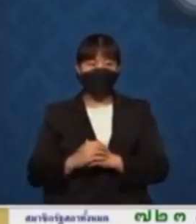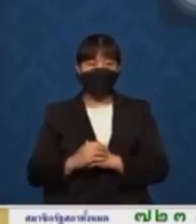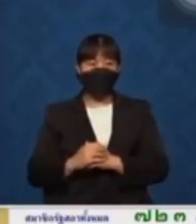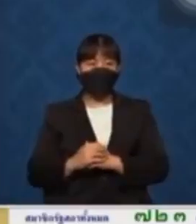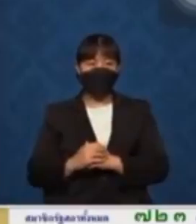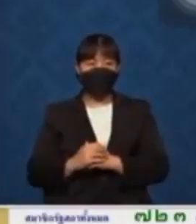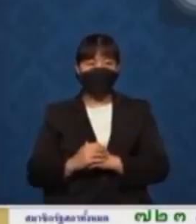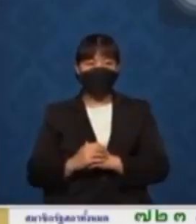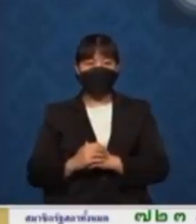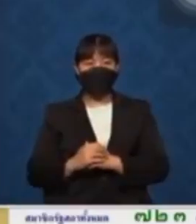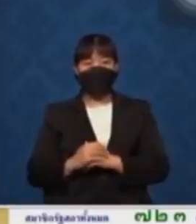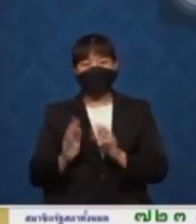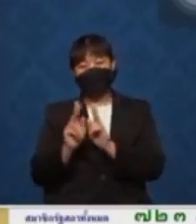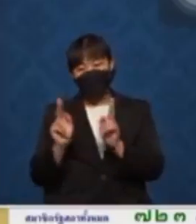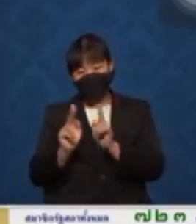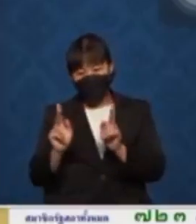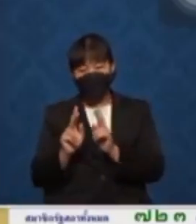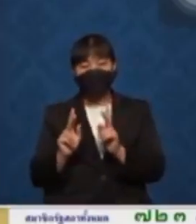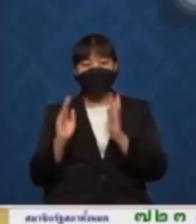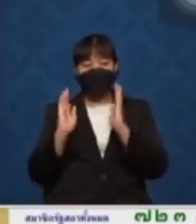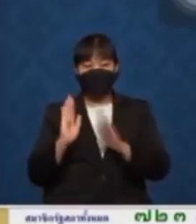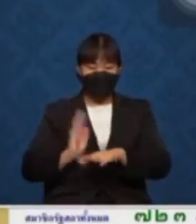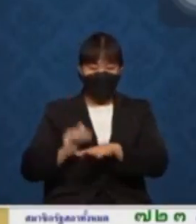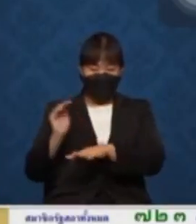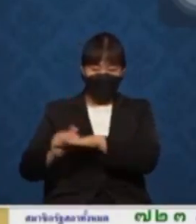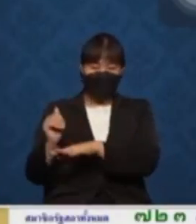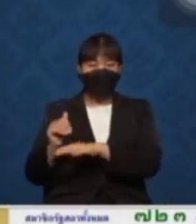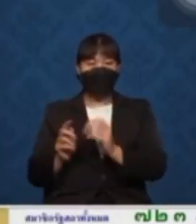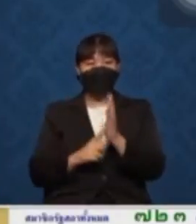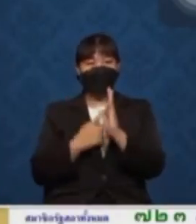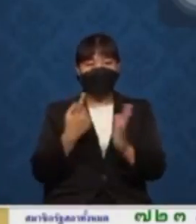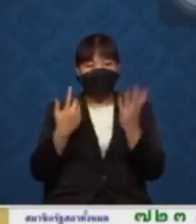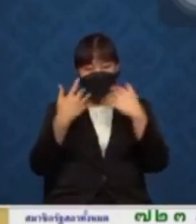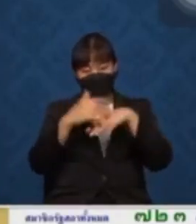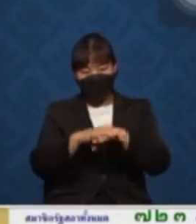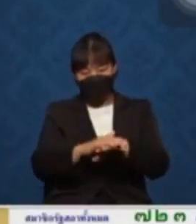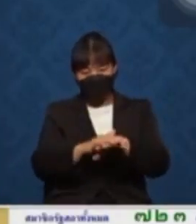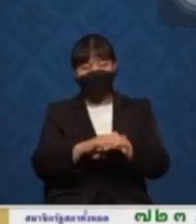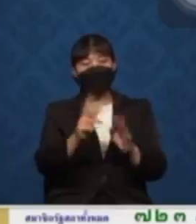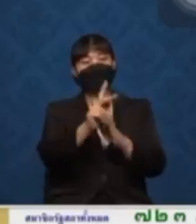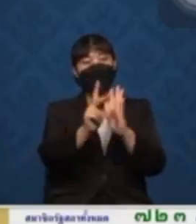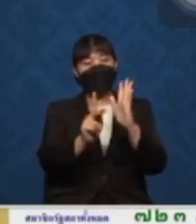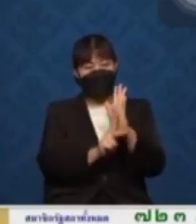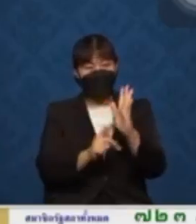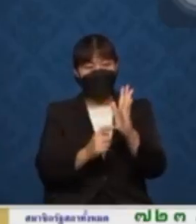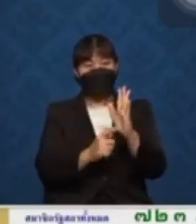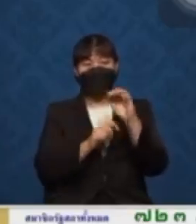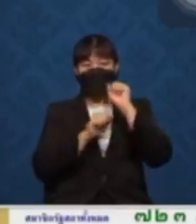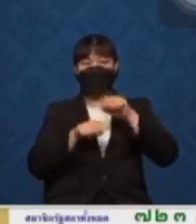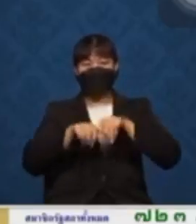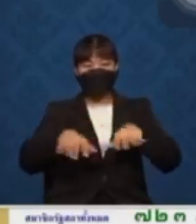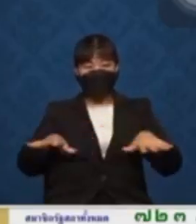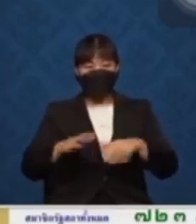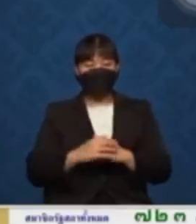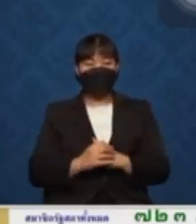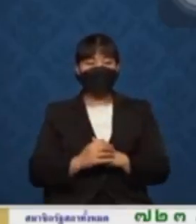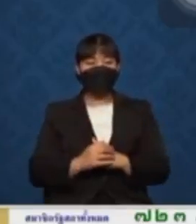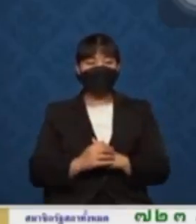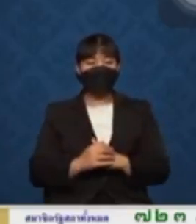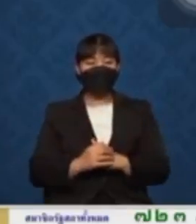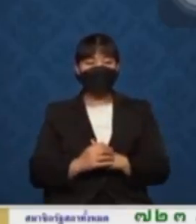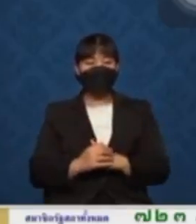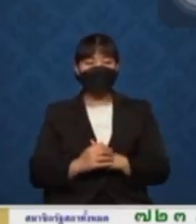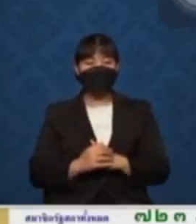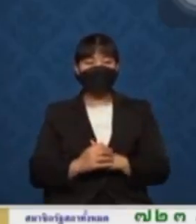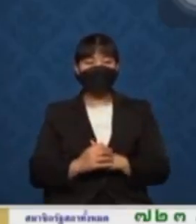หล่านี้เนี่ยได้เข้ามาร่วมในกระบวนการออกกฎหมายตั้งแต่ต้นแทนที่จะมาปิดท้ายในกระบวนการกลั่นกรองกฎหมายของวุฒิสภาปั